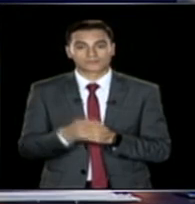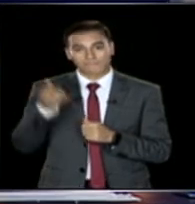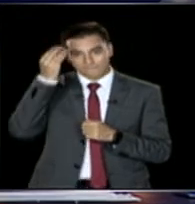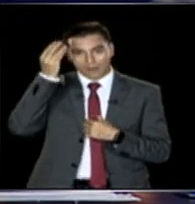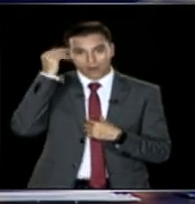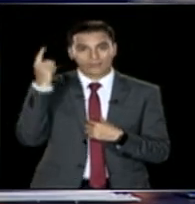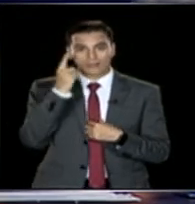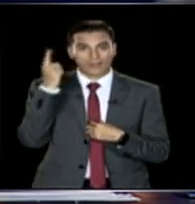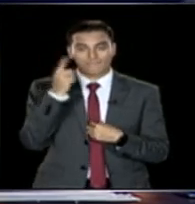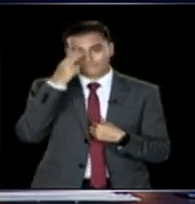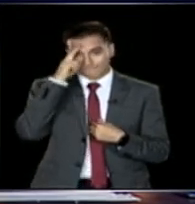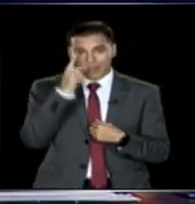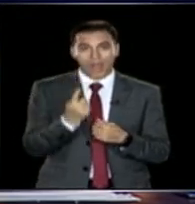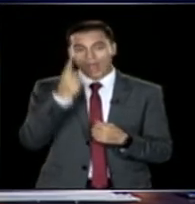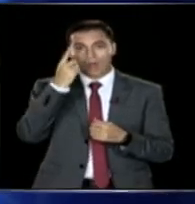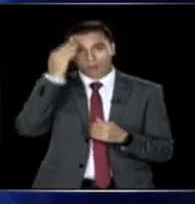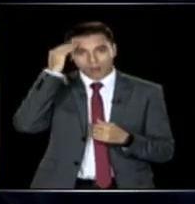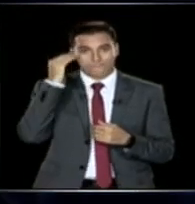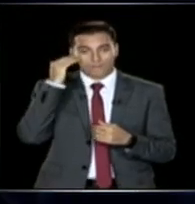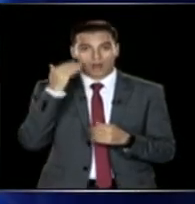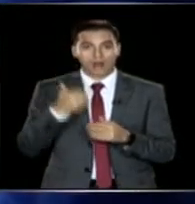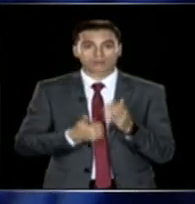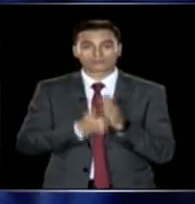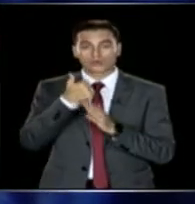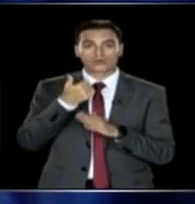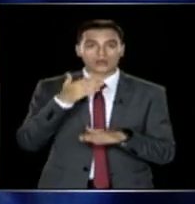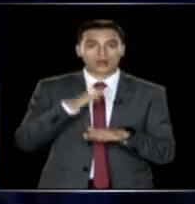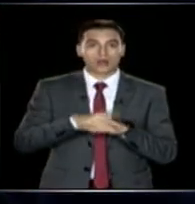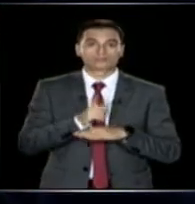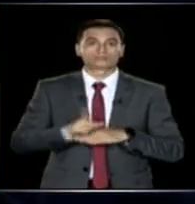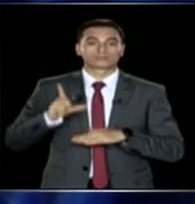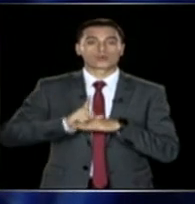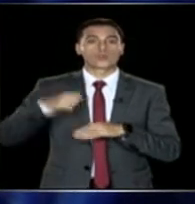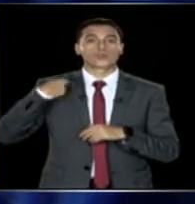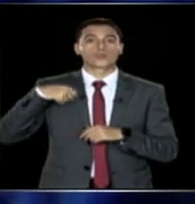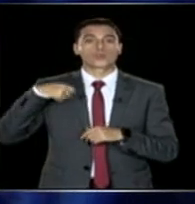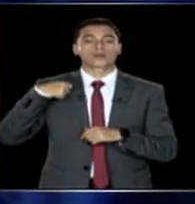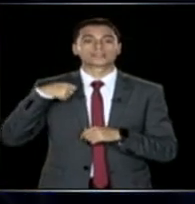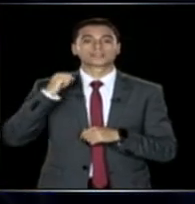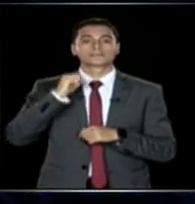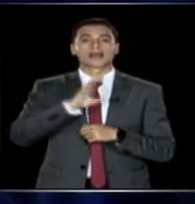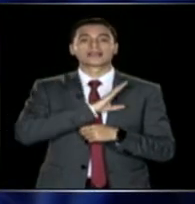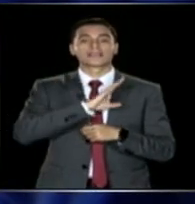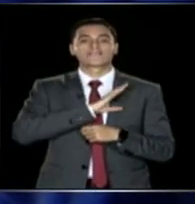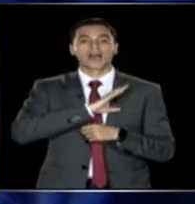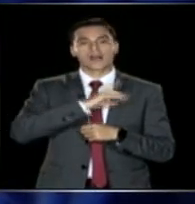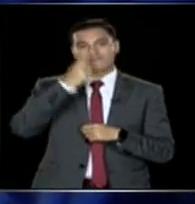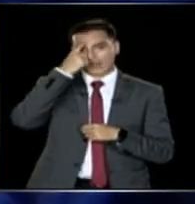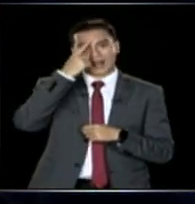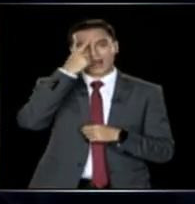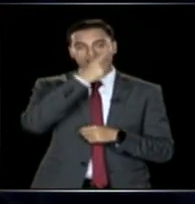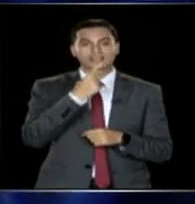معلومات عامة، من هي أول امرأة تتولى منصب وزير دفاع في الهند عام